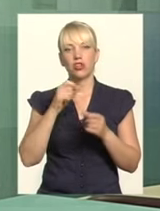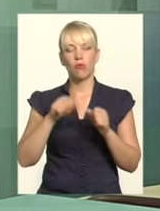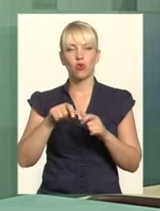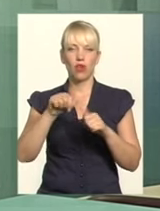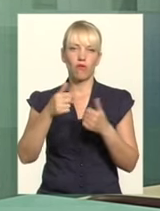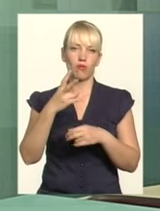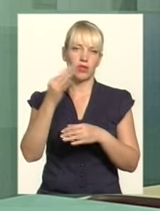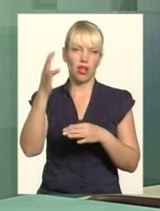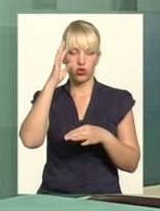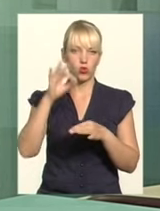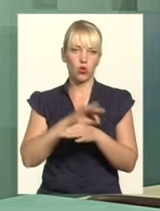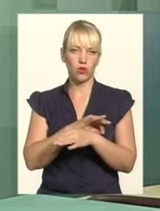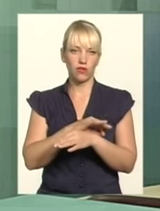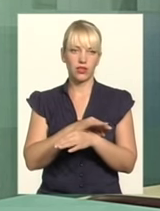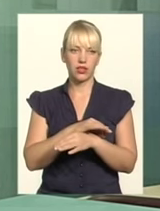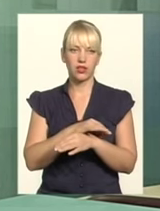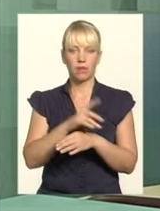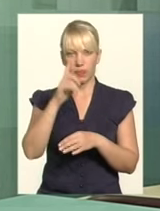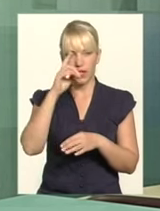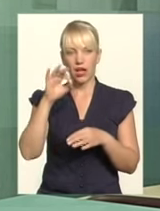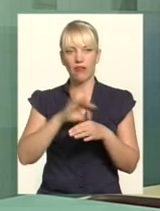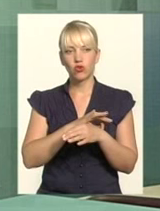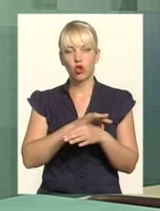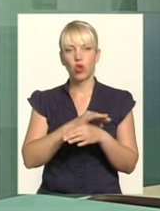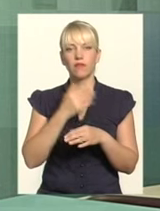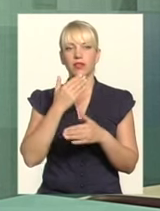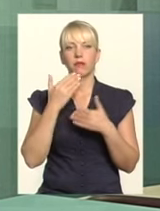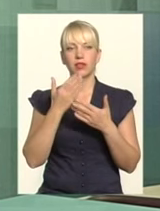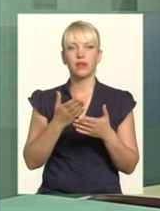війни. Ми не користуємо.